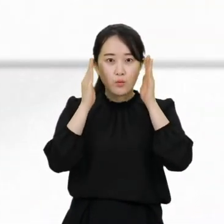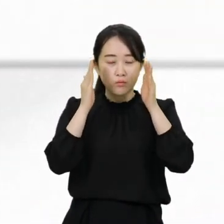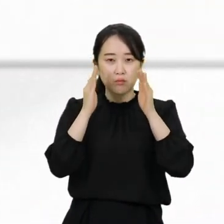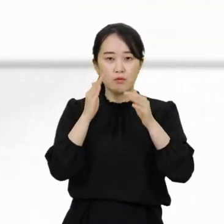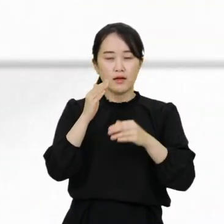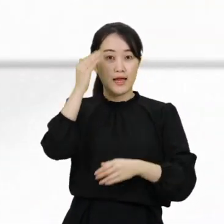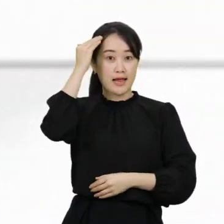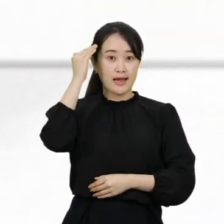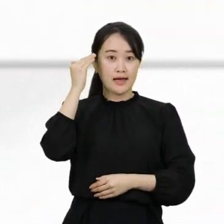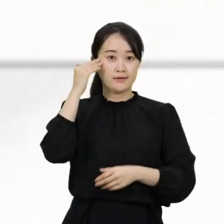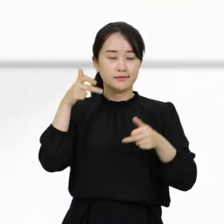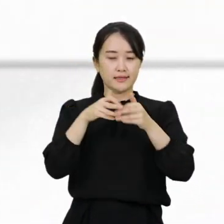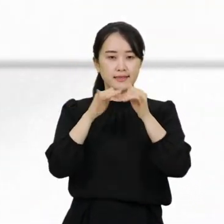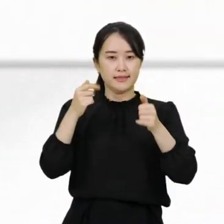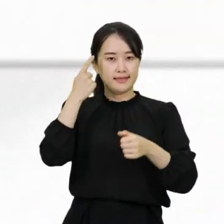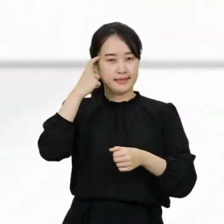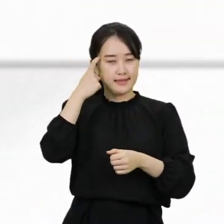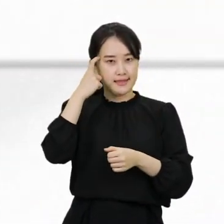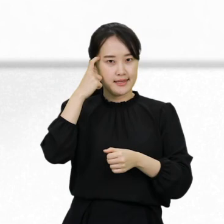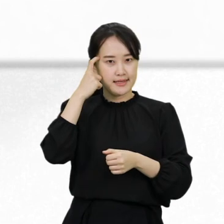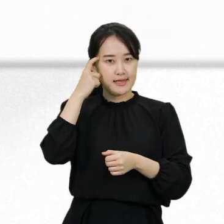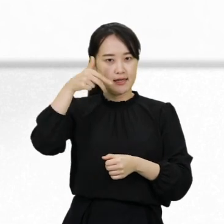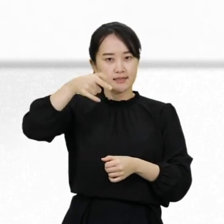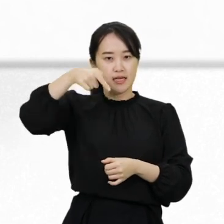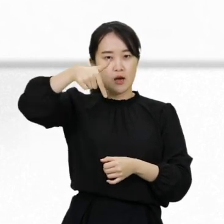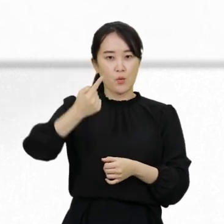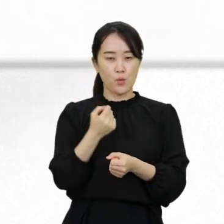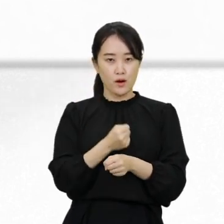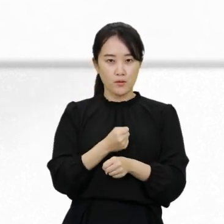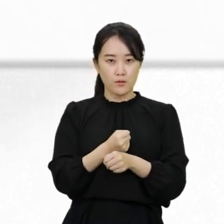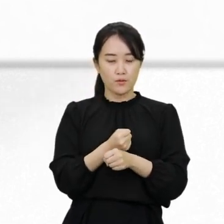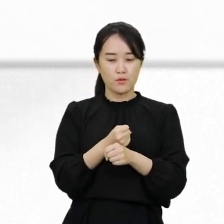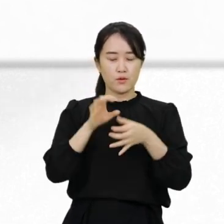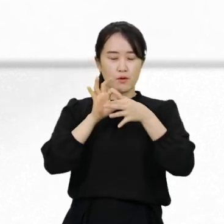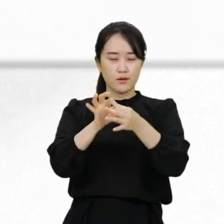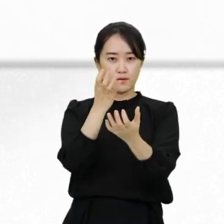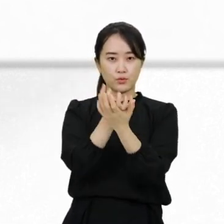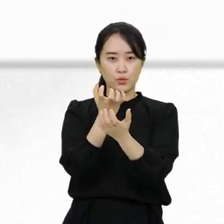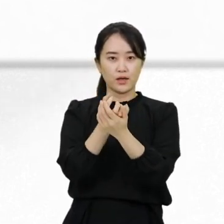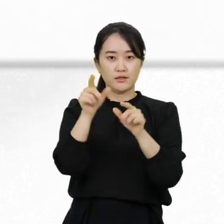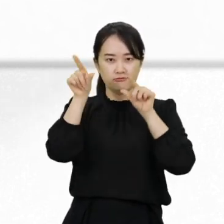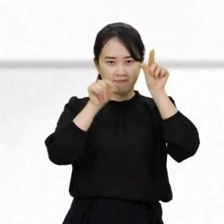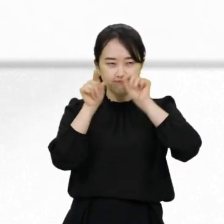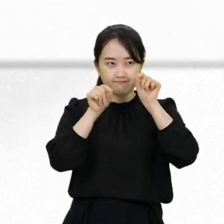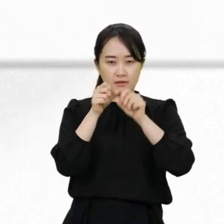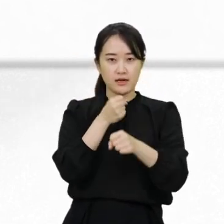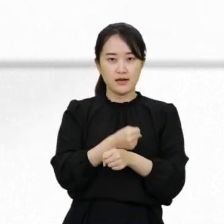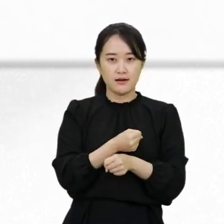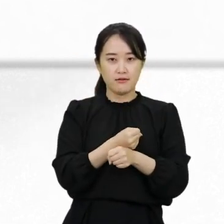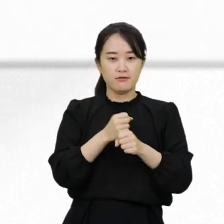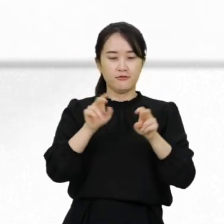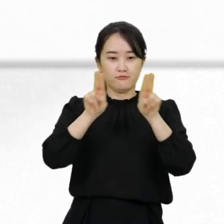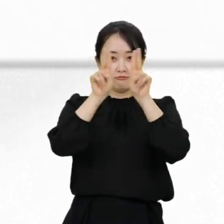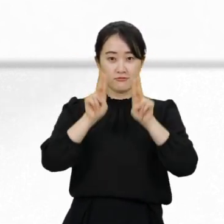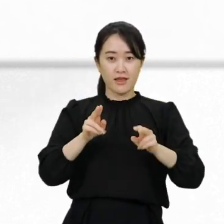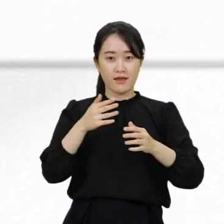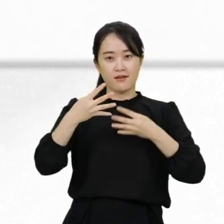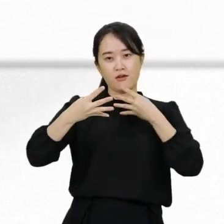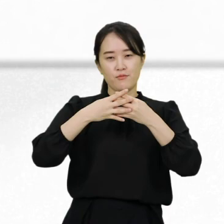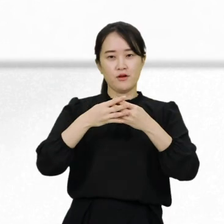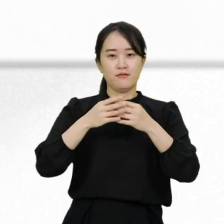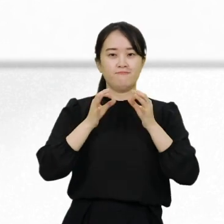제8조, 인식제고. 가족 단위를 포함한 사회 전반에서 장애인에 관한 인식을